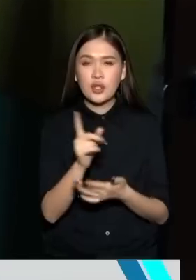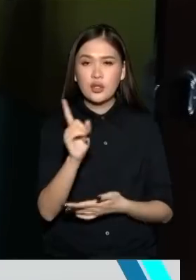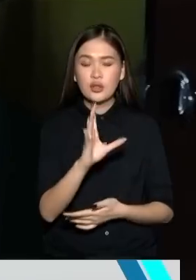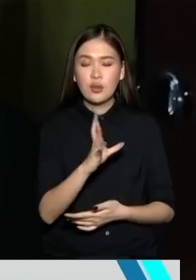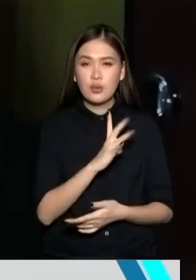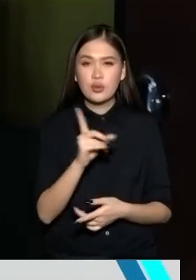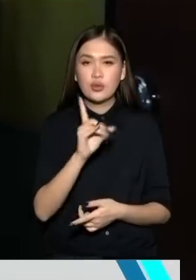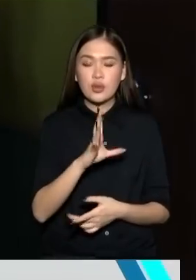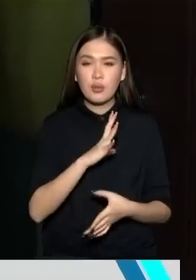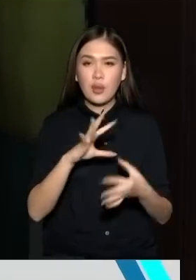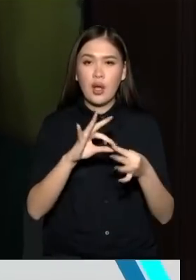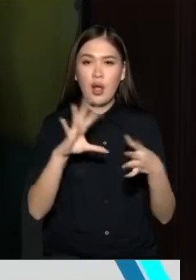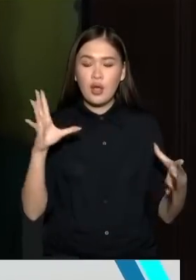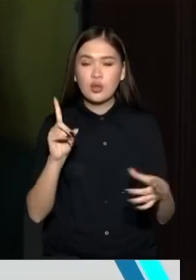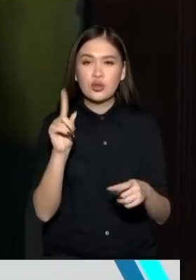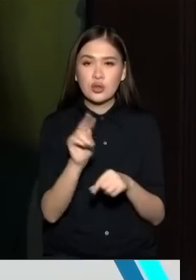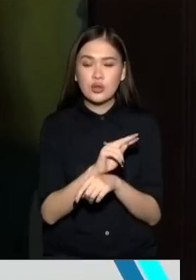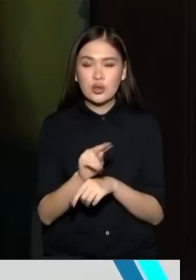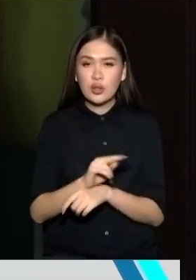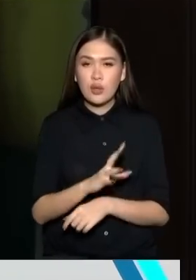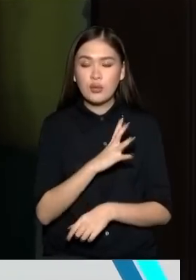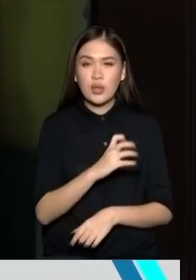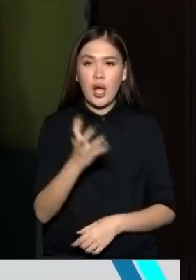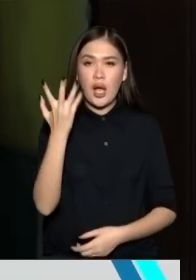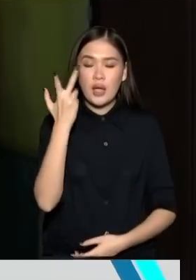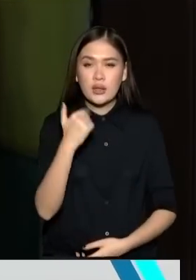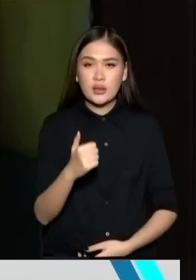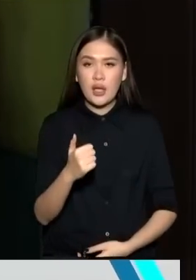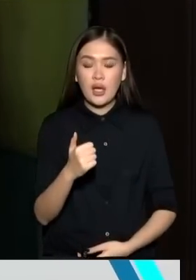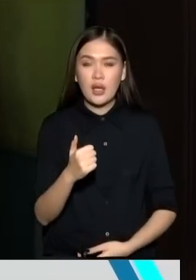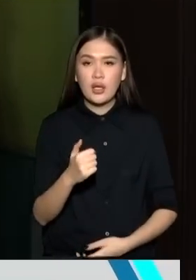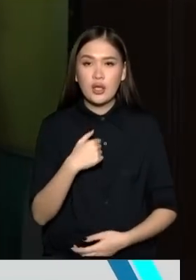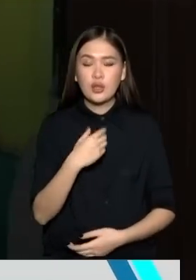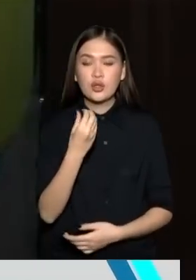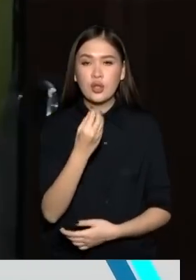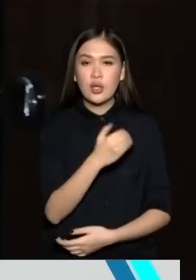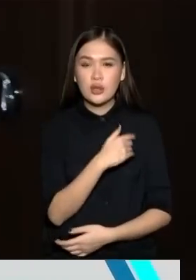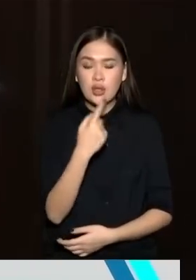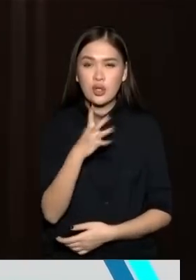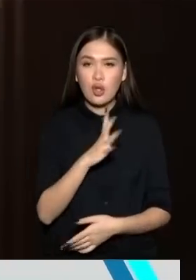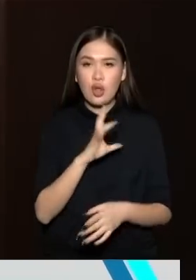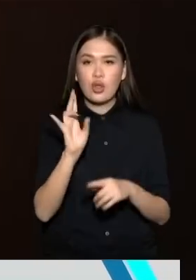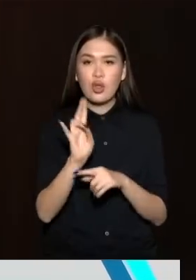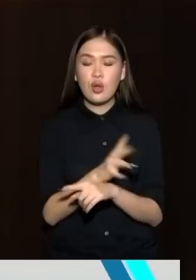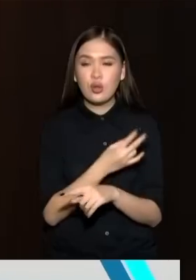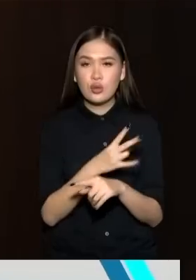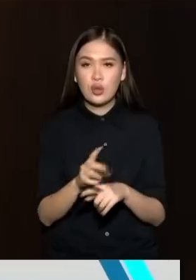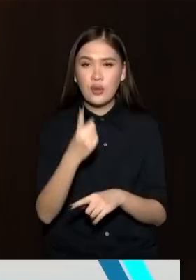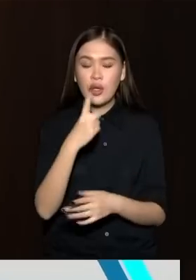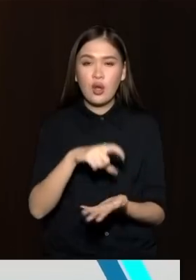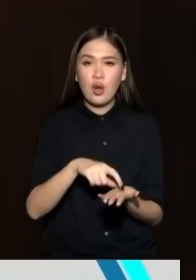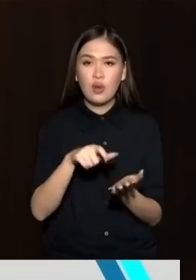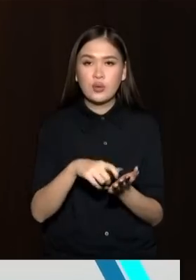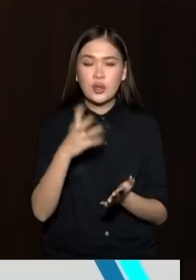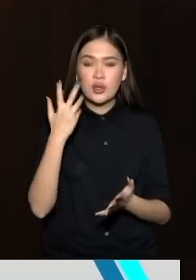быть отключились из-за того что что-то делают это еще как говорится а когда вот вы еще раз говорю ночью в одной комнате